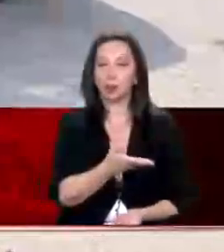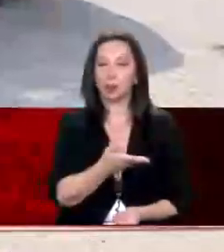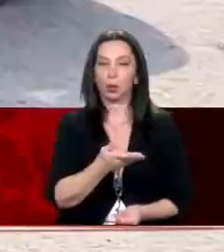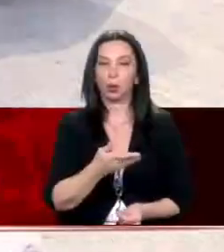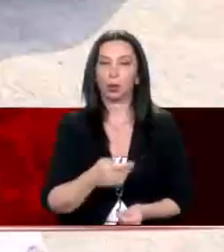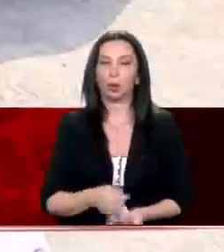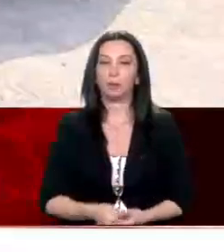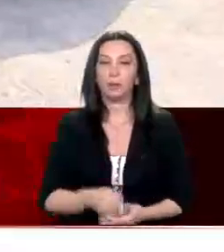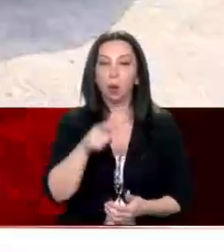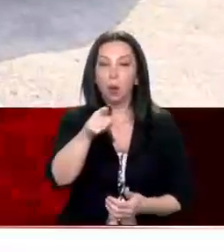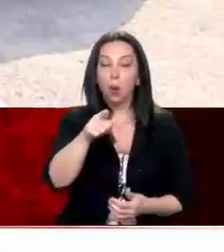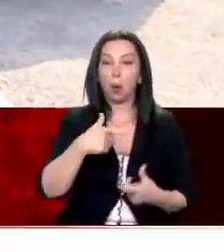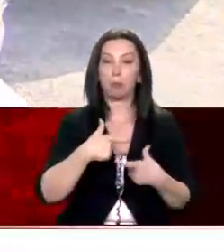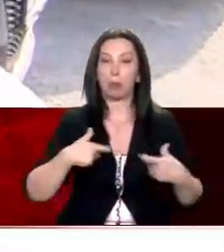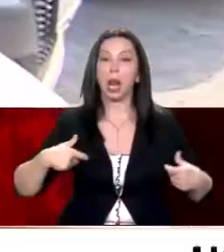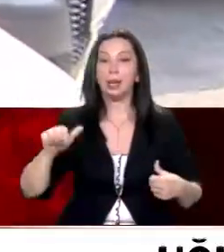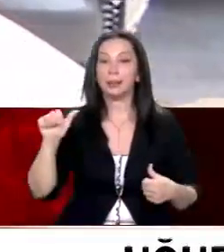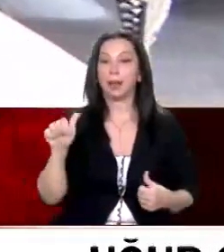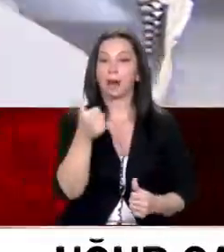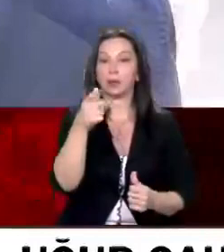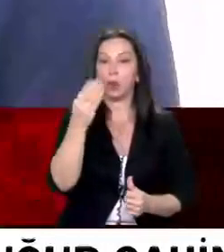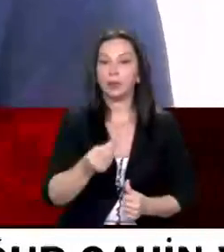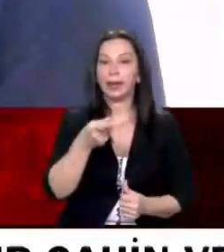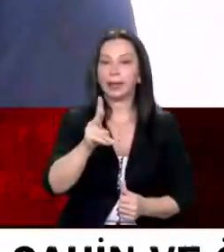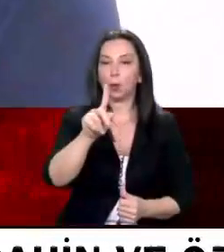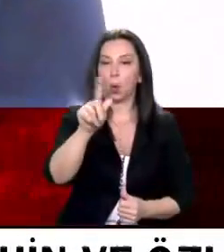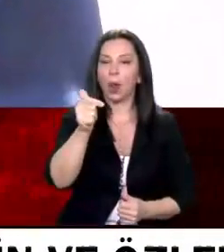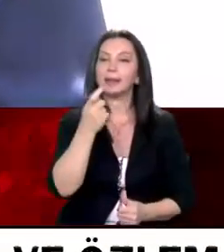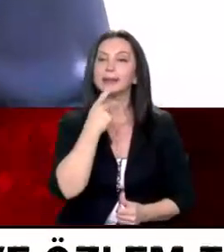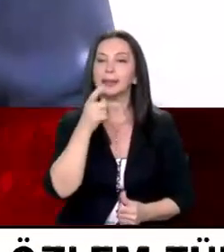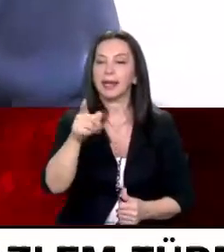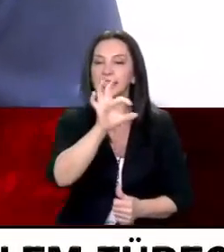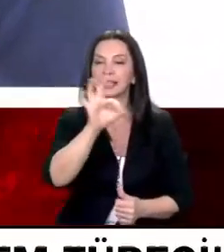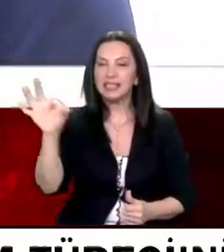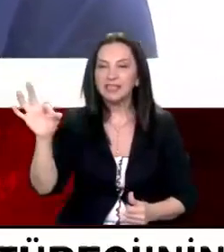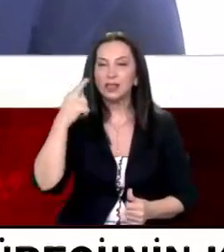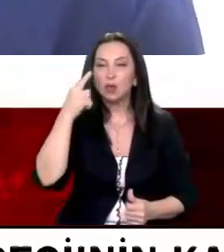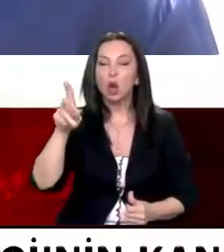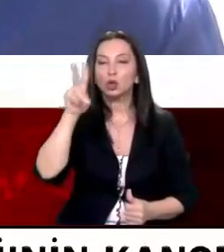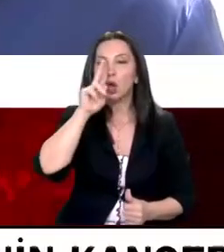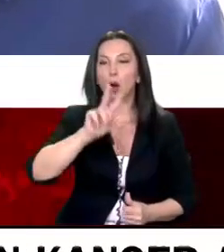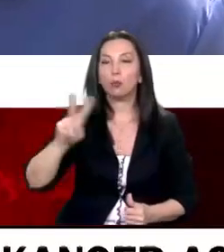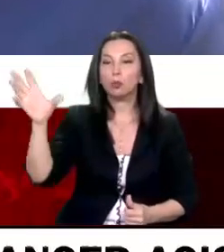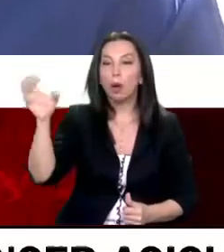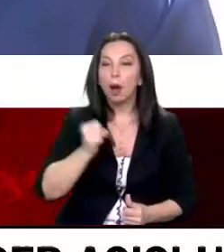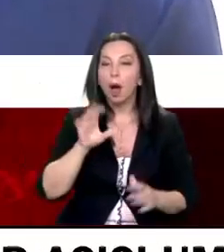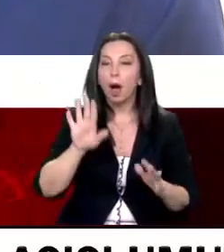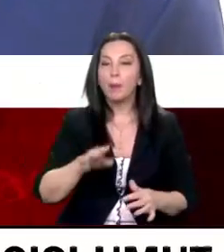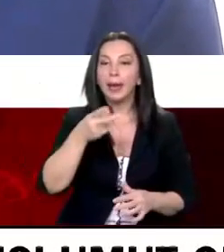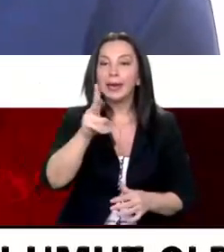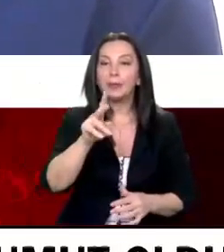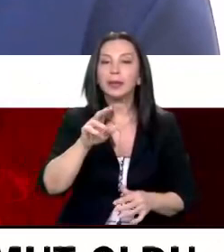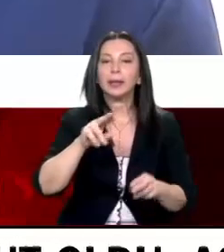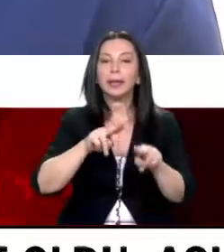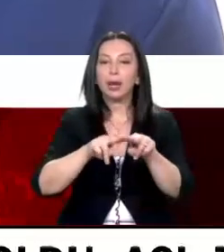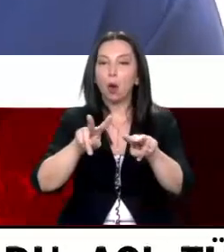Milli servet çürüyor. İşte o milli servetlerden bir tanesi 2016 yılında sıfırı son modeli alınmış ama 2000